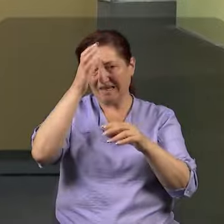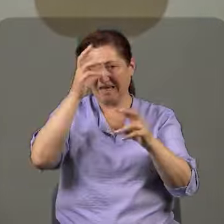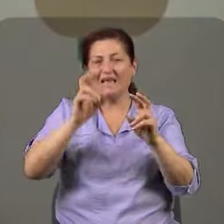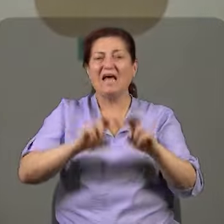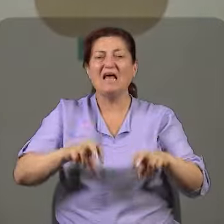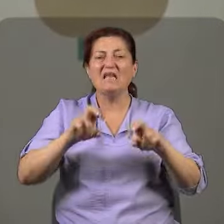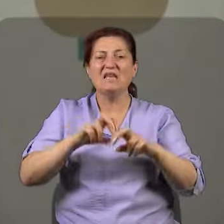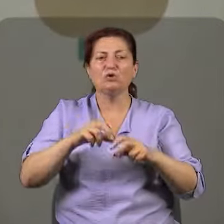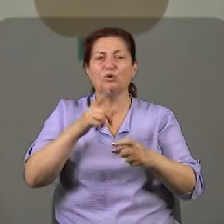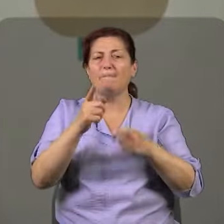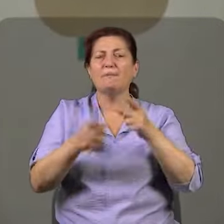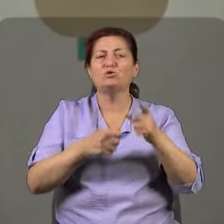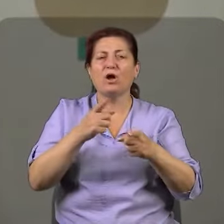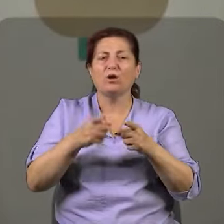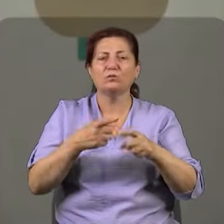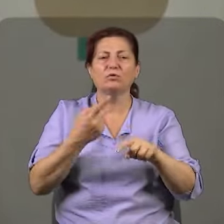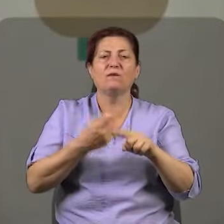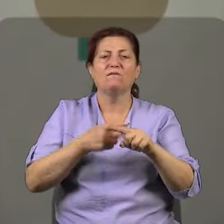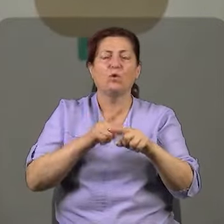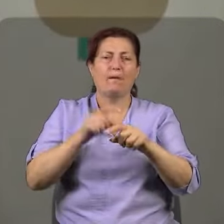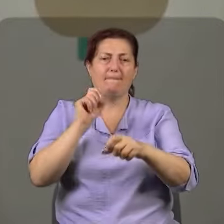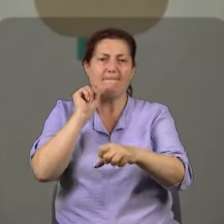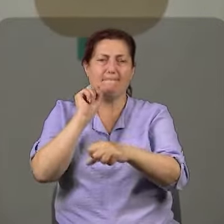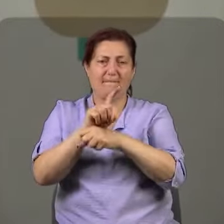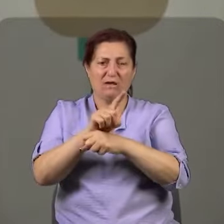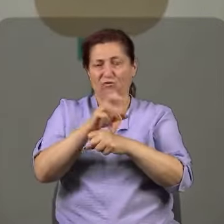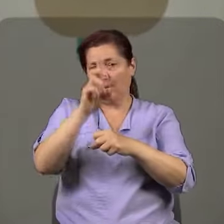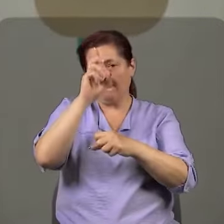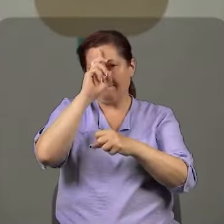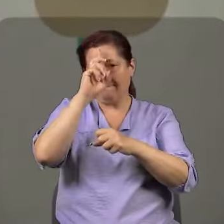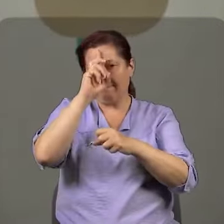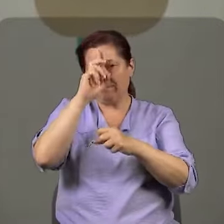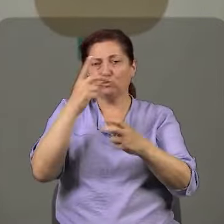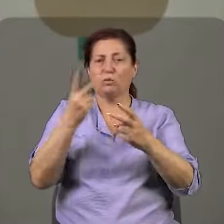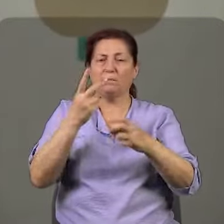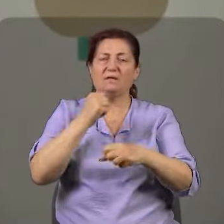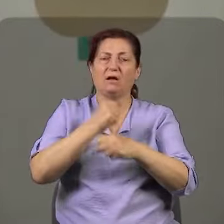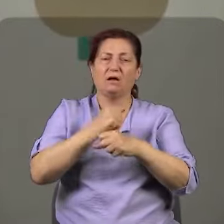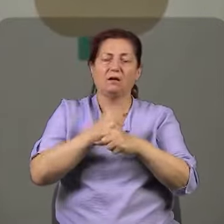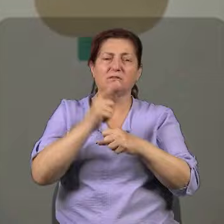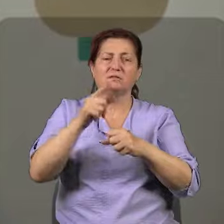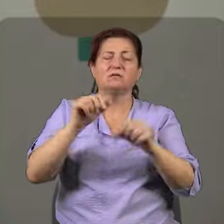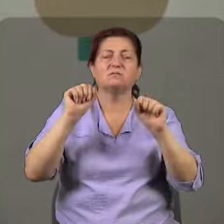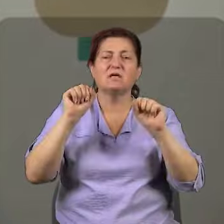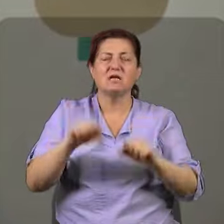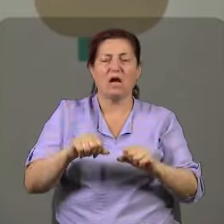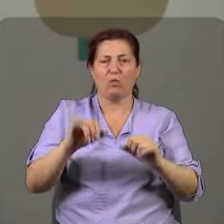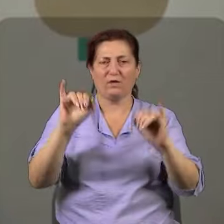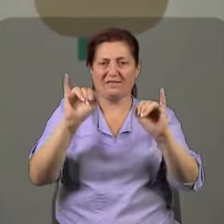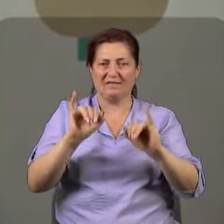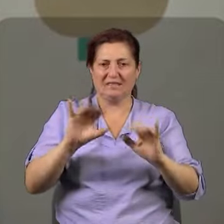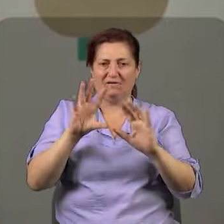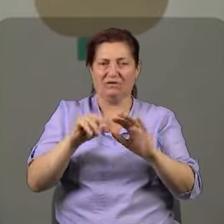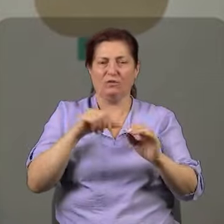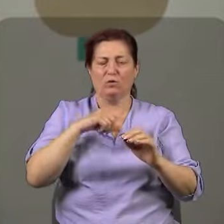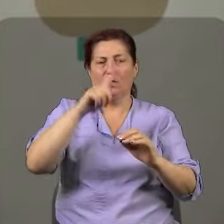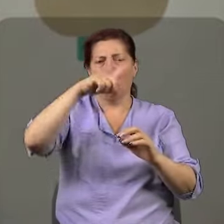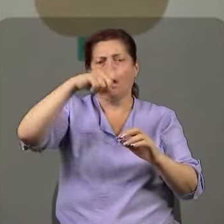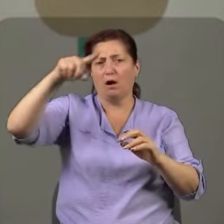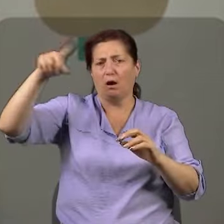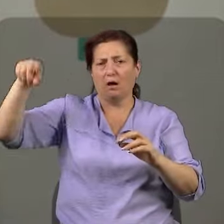են, որի պատվիրատուն պետությունը պետքա հանդիսանա, պետք է այդ կարողությունները ձևավորի, հա, այսինքն հարկատների գումարից